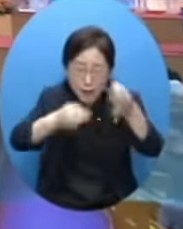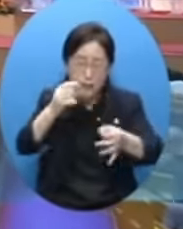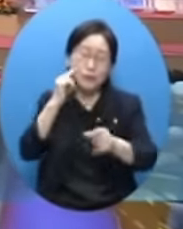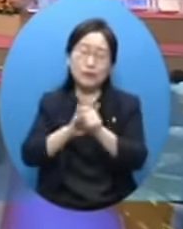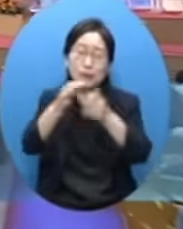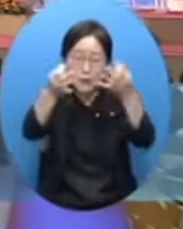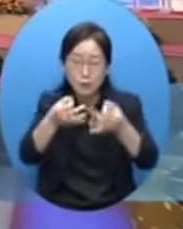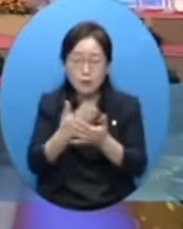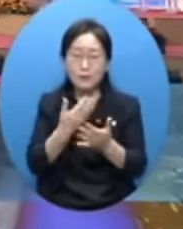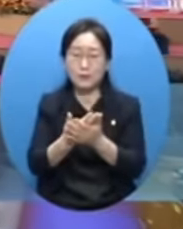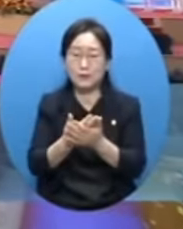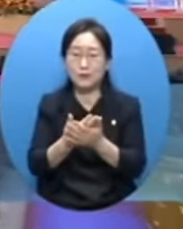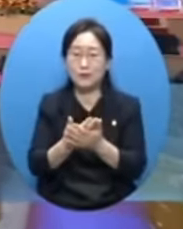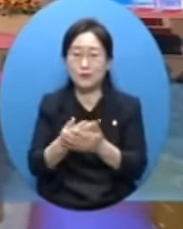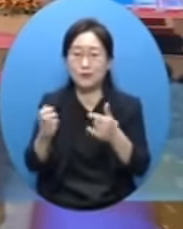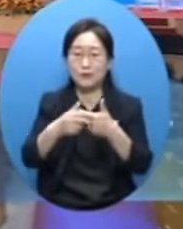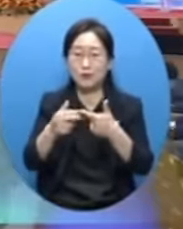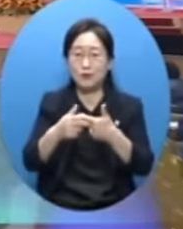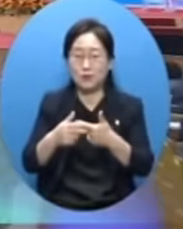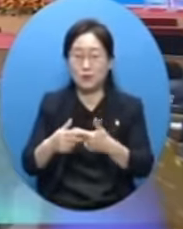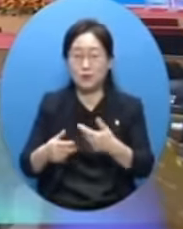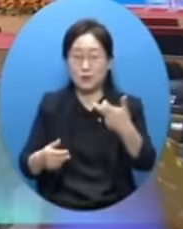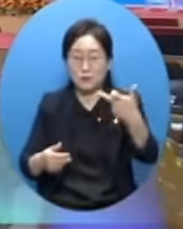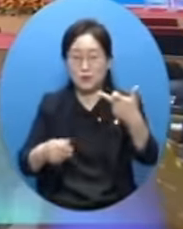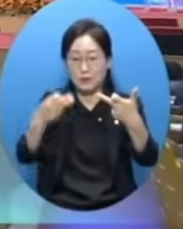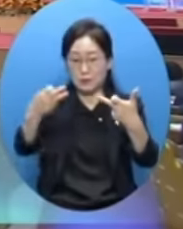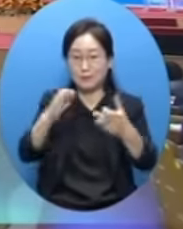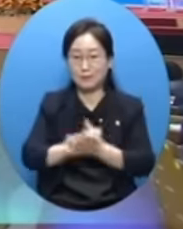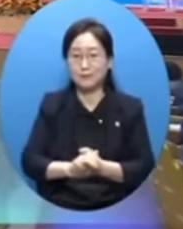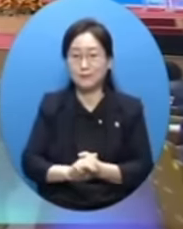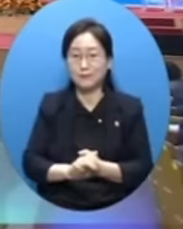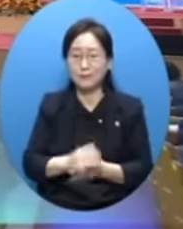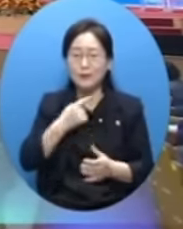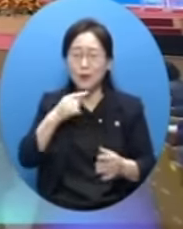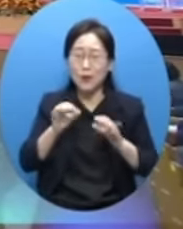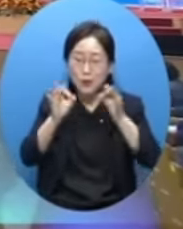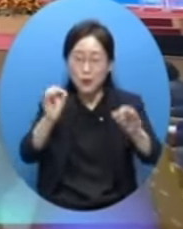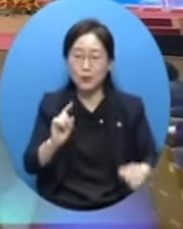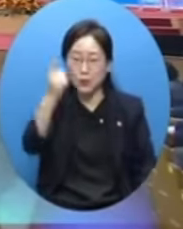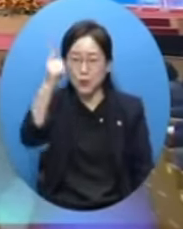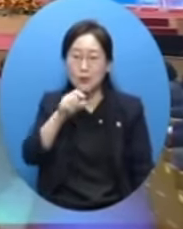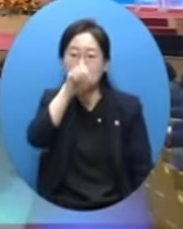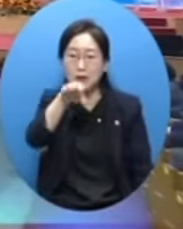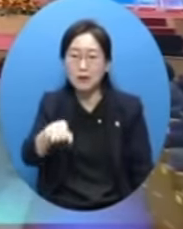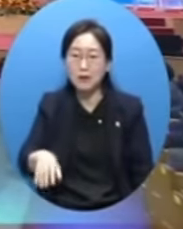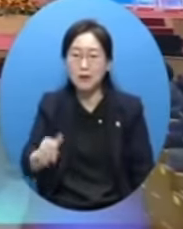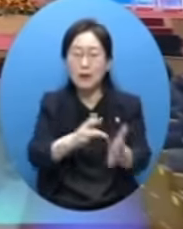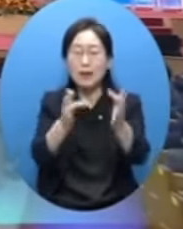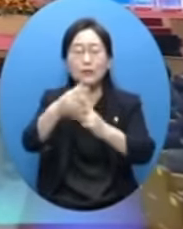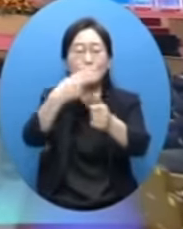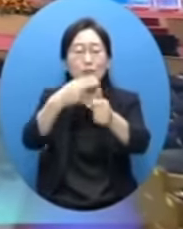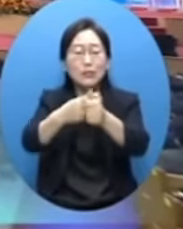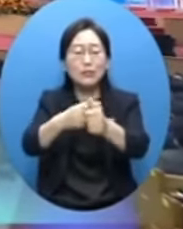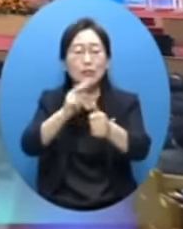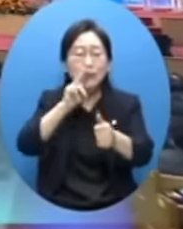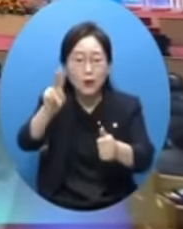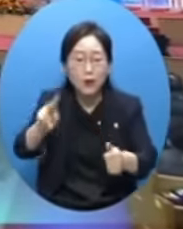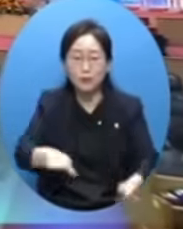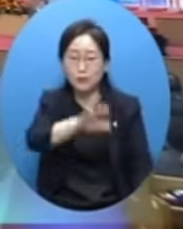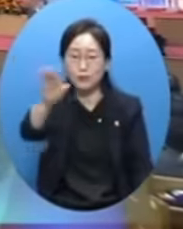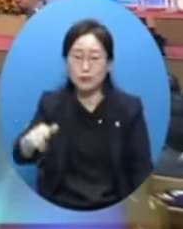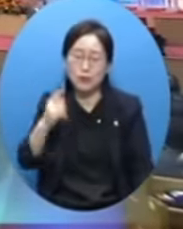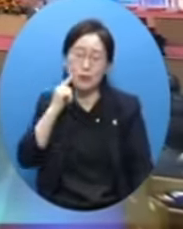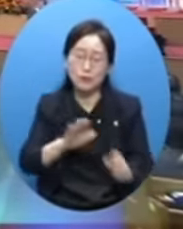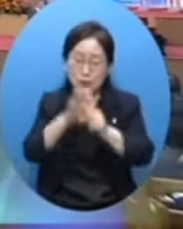여기소서. 누가복음 17장 13절을 말씀합니다. 소리를 높여 이르되 예수 선생님이여 우리를